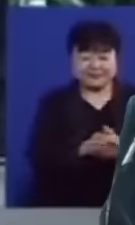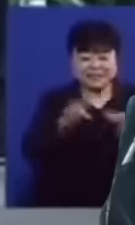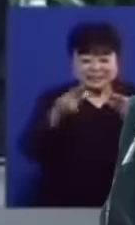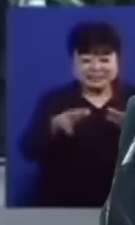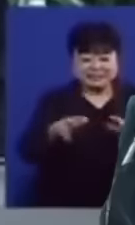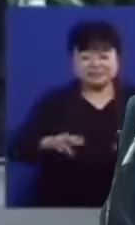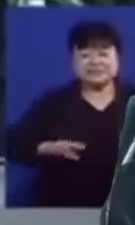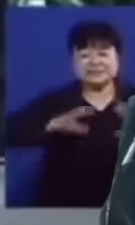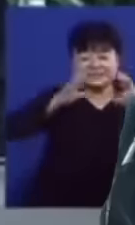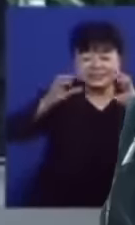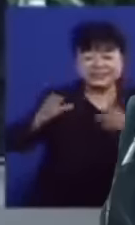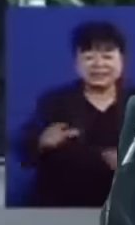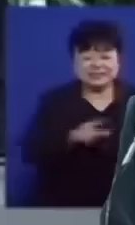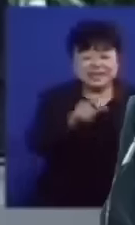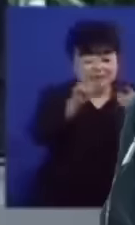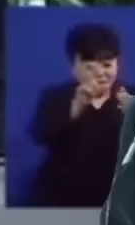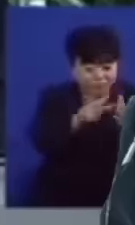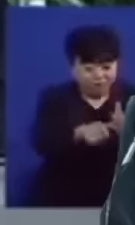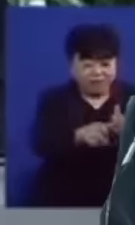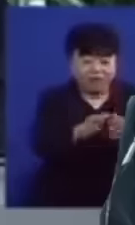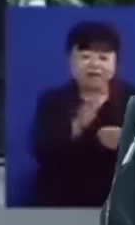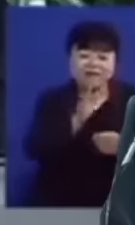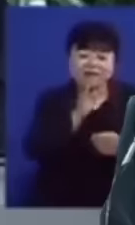지금 이 세상에 사는 것도